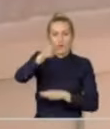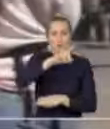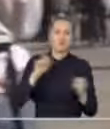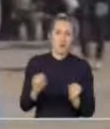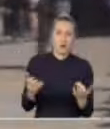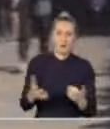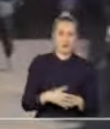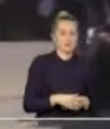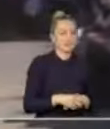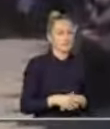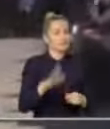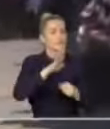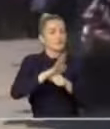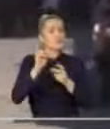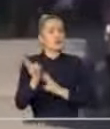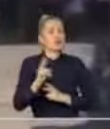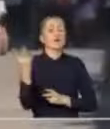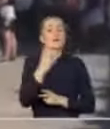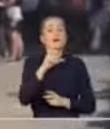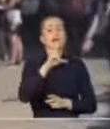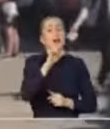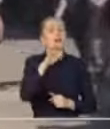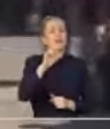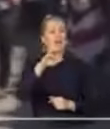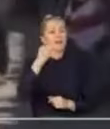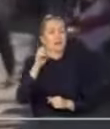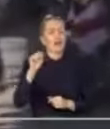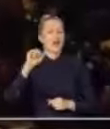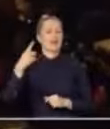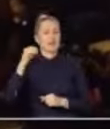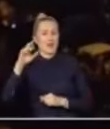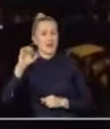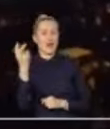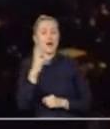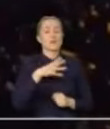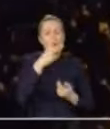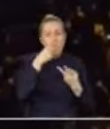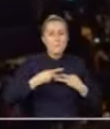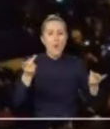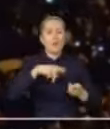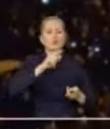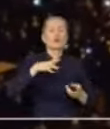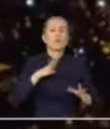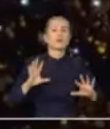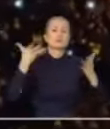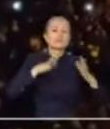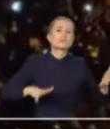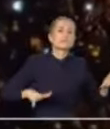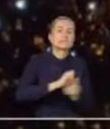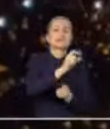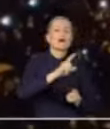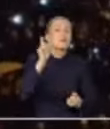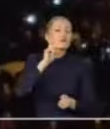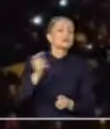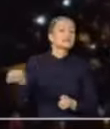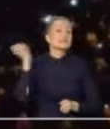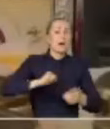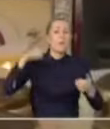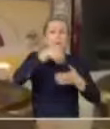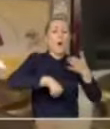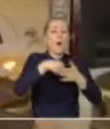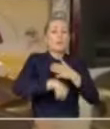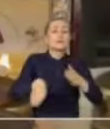dzieje. 15 listopada Kacieryna Andrejewa i Daria Czulcowa prowadziły relacje z brutalnego rozpędzenia akcji upamiętnienia pobitego na śmierć